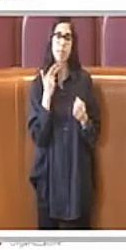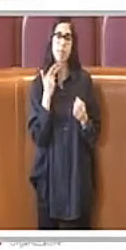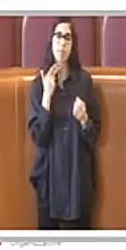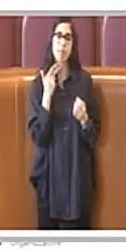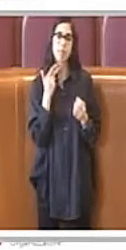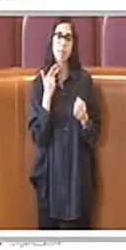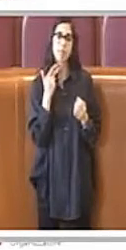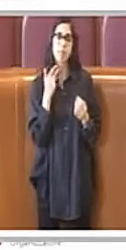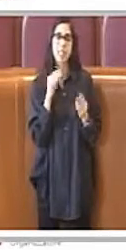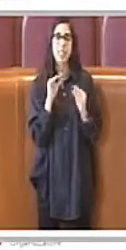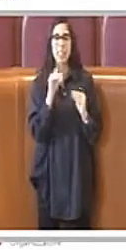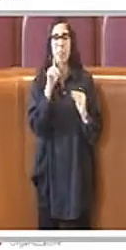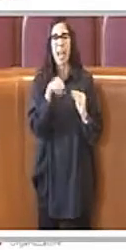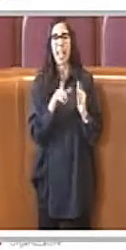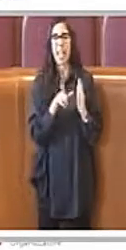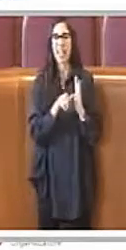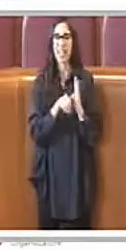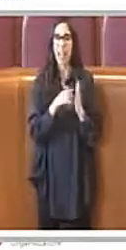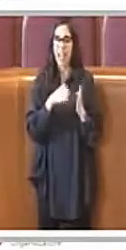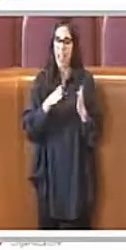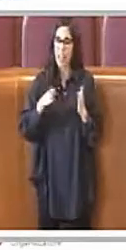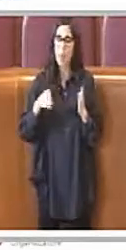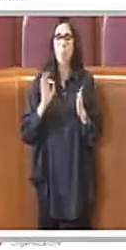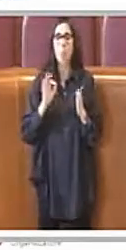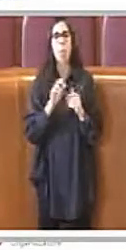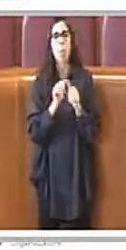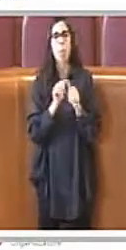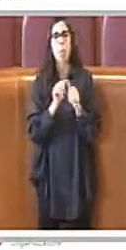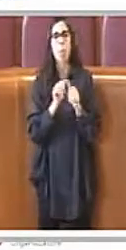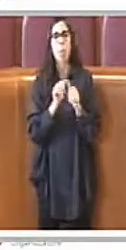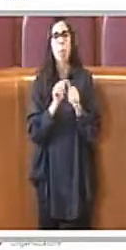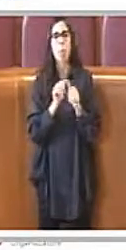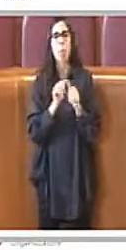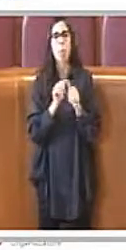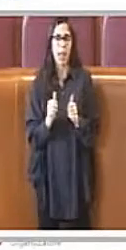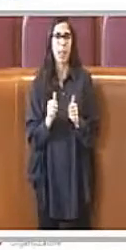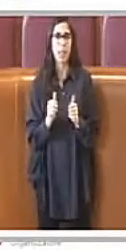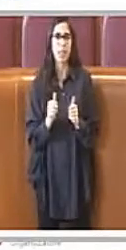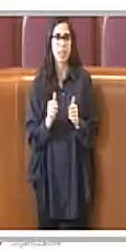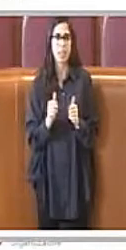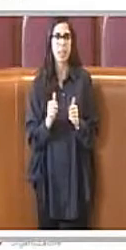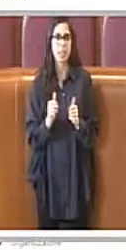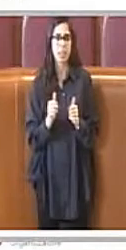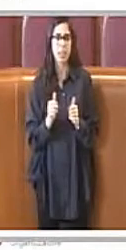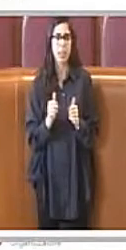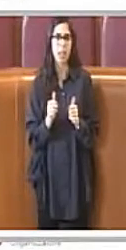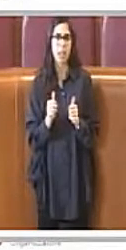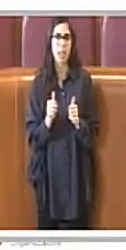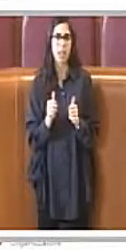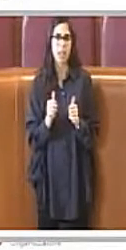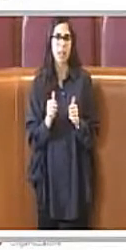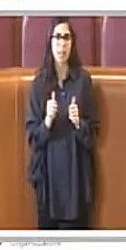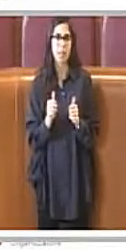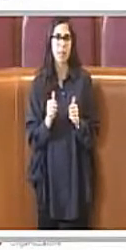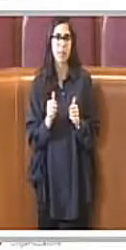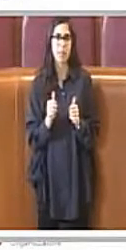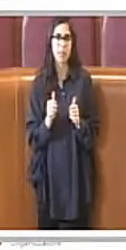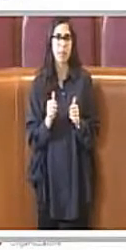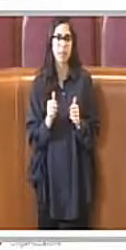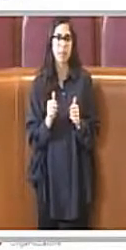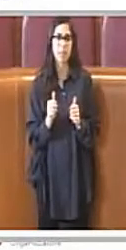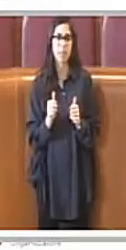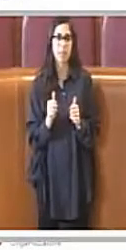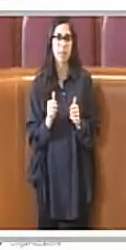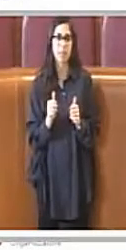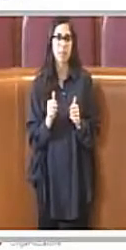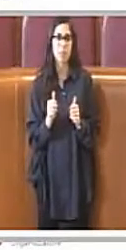come dire temporale delle modalità con le quali potranno essere presentate, ma non sarà